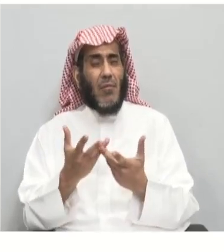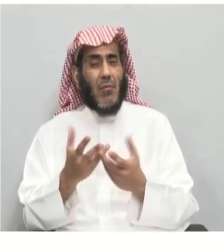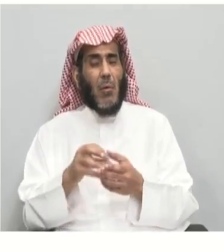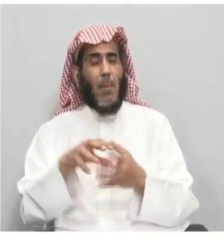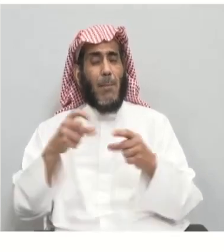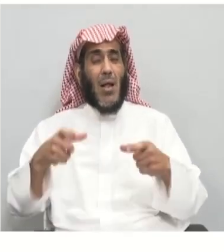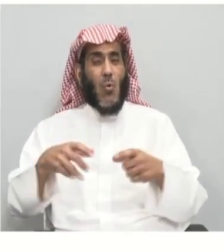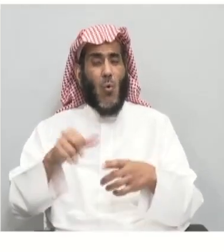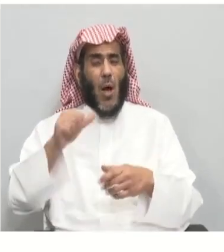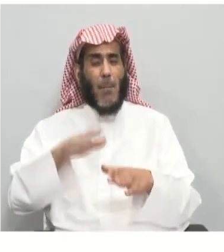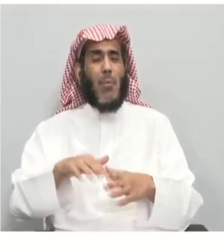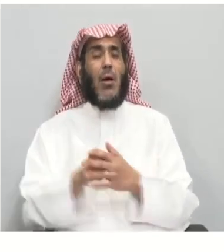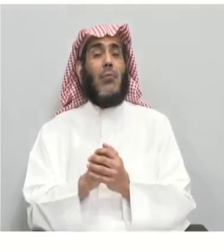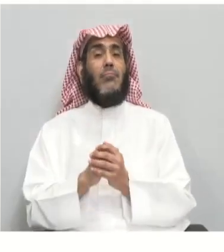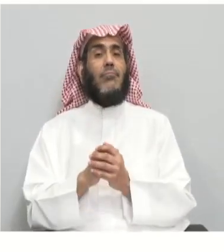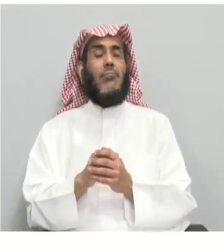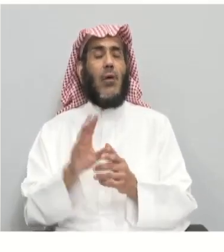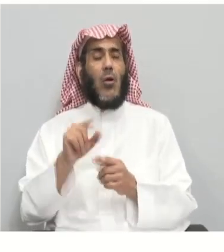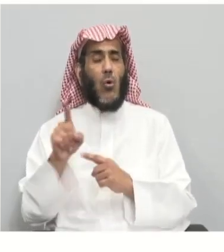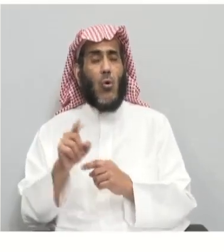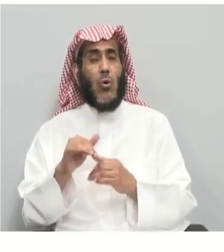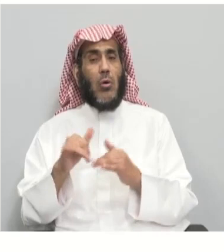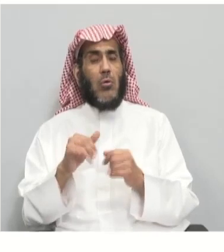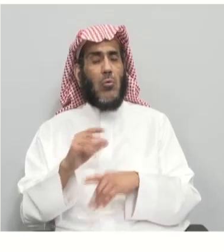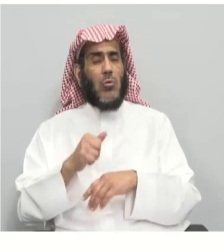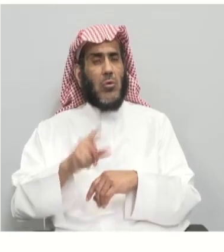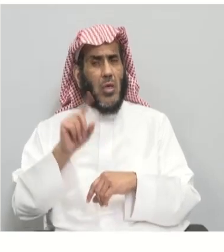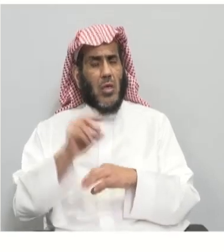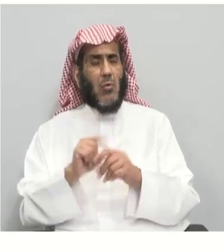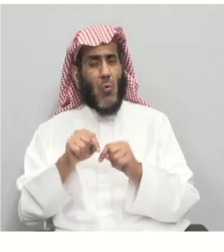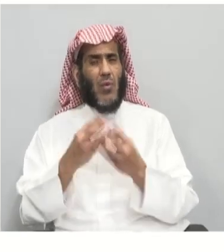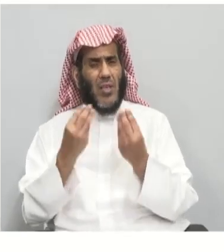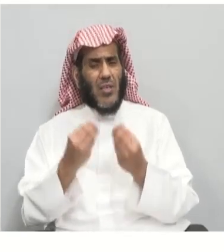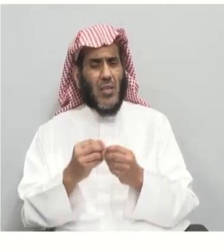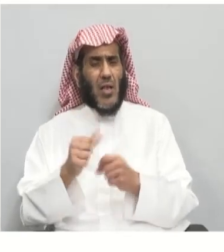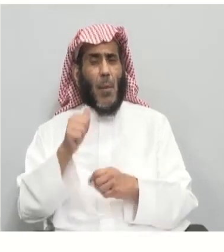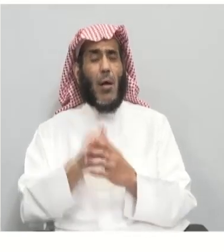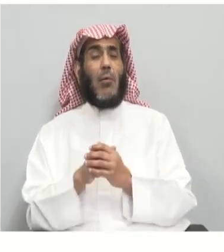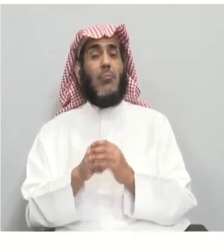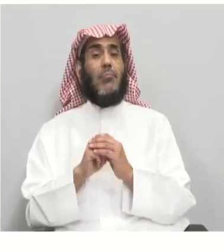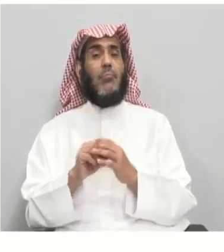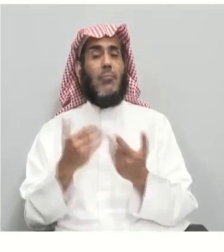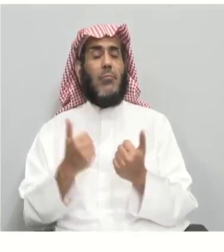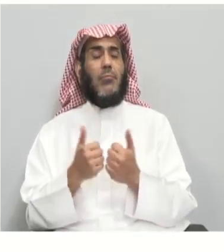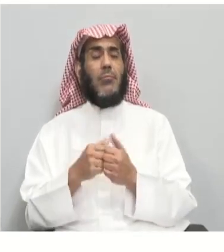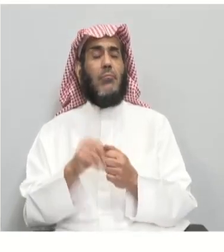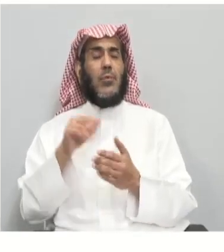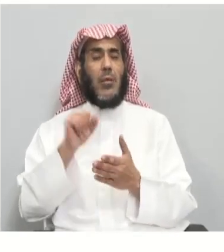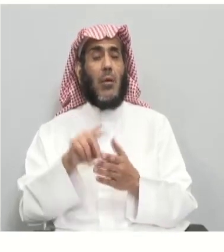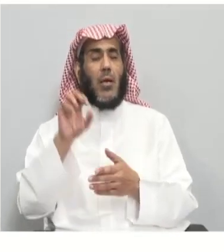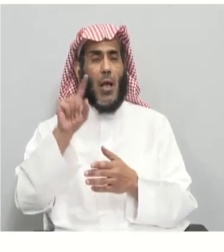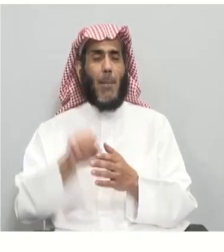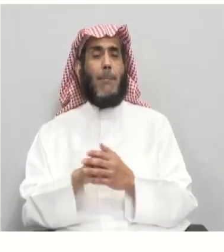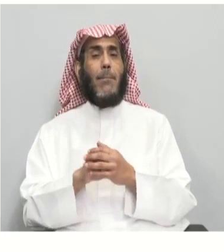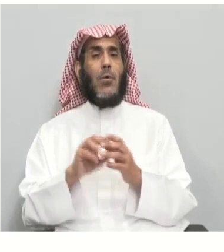ملء وعاء بالماء هل هو سلوك جيد وفيه ترشيد لاستهلاك الماء بالطبع